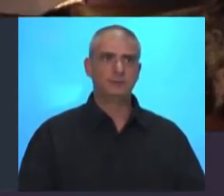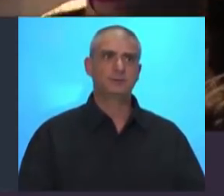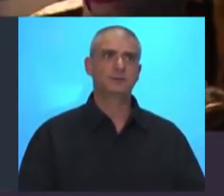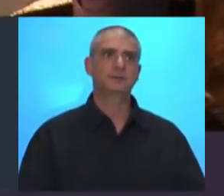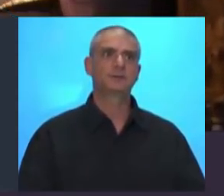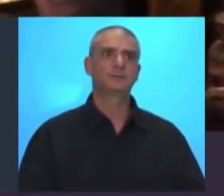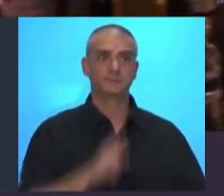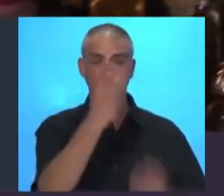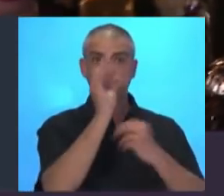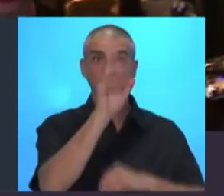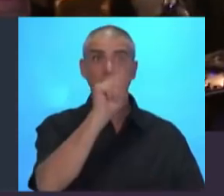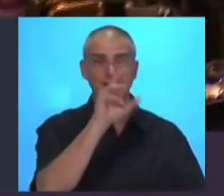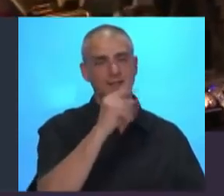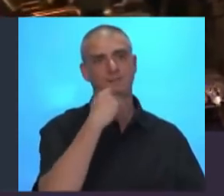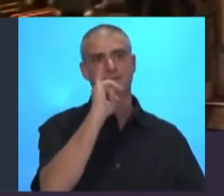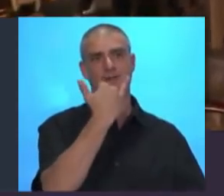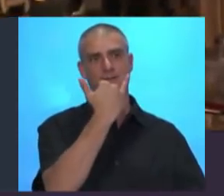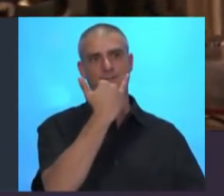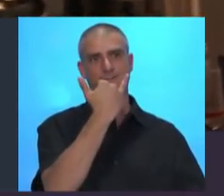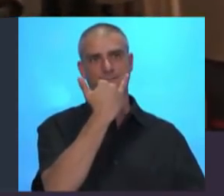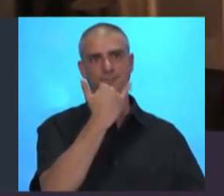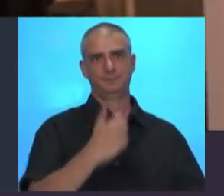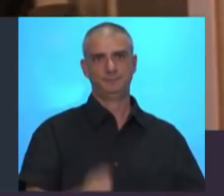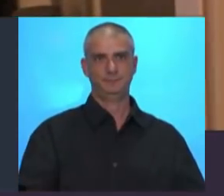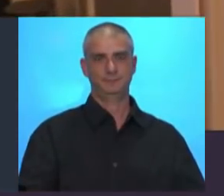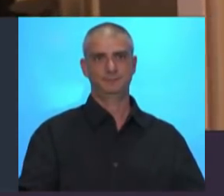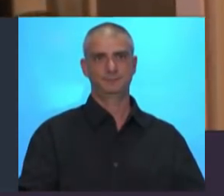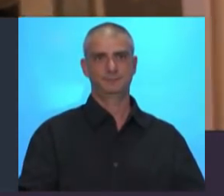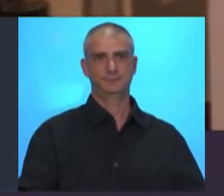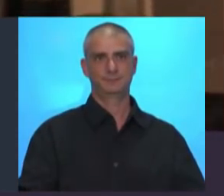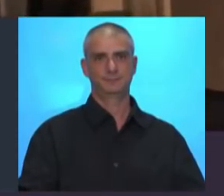זה הדברים של זידן? כן, הדברים של זידן.